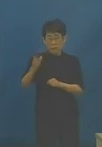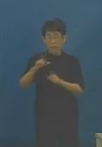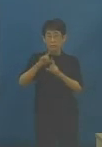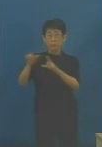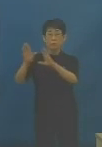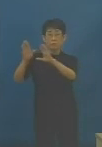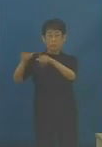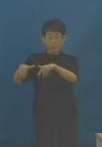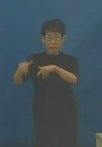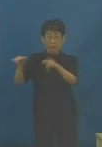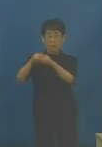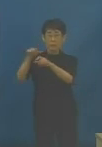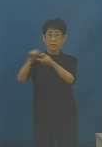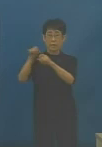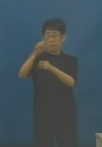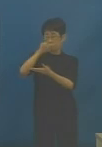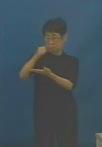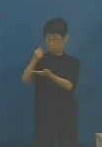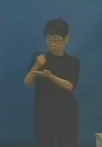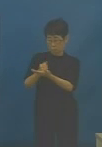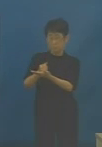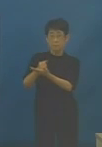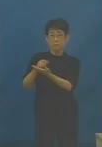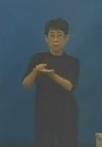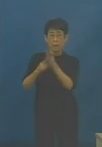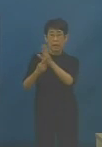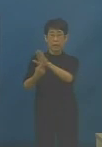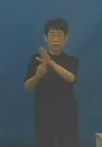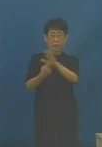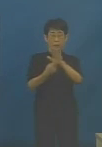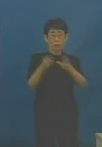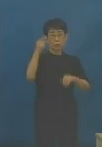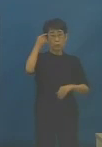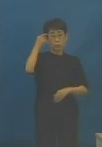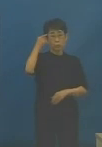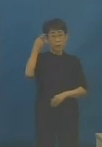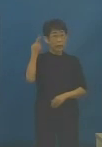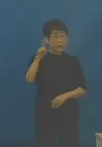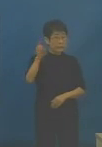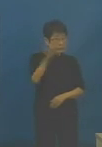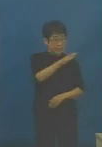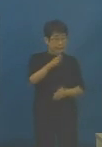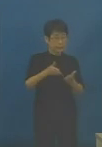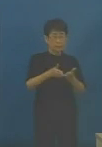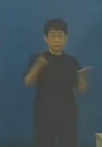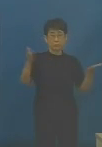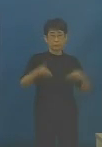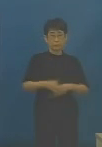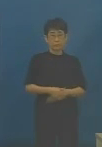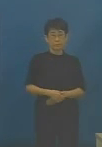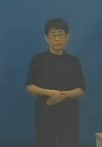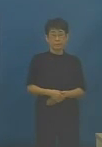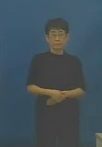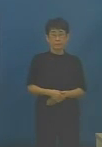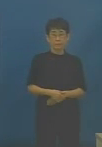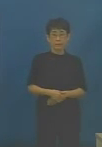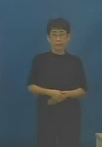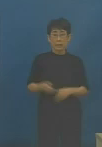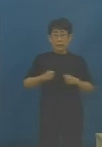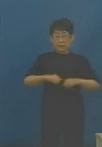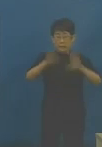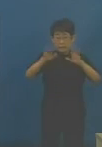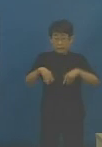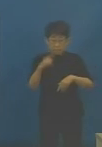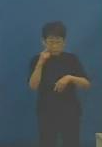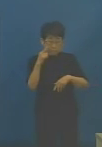は、現れ始めるのではないかなと思います。まあ、明日から始まりますので、ぜひですね、そのやってみたところ